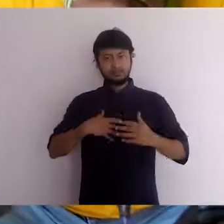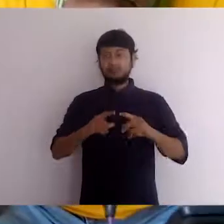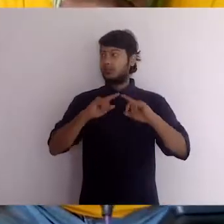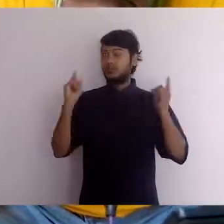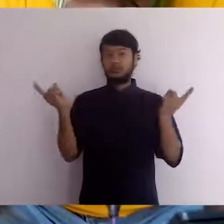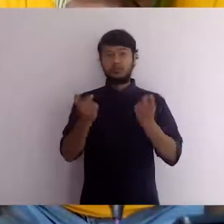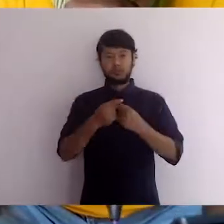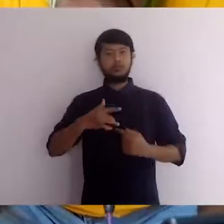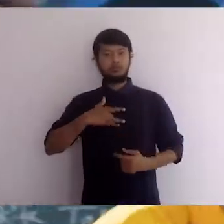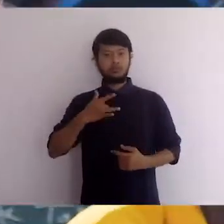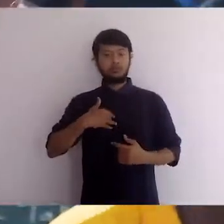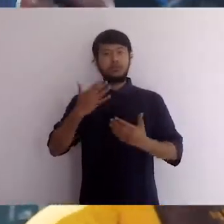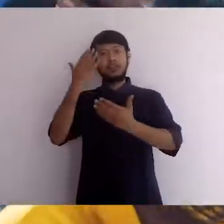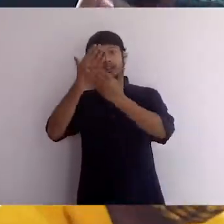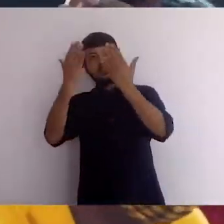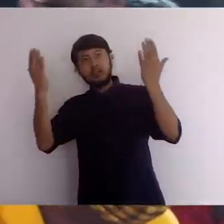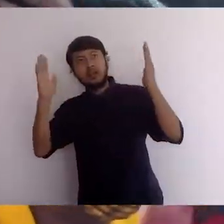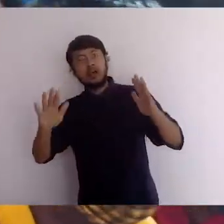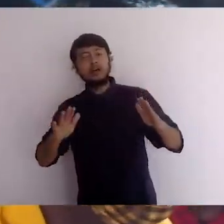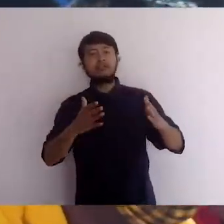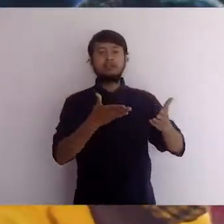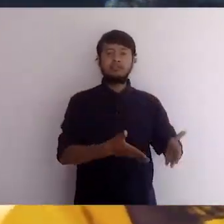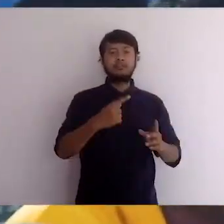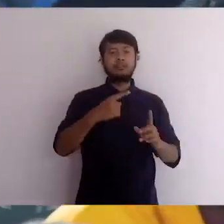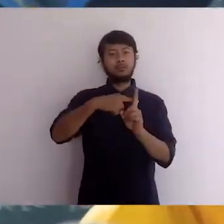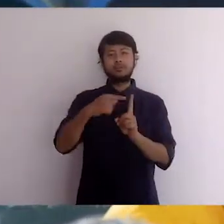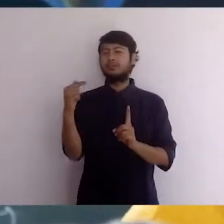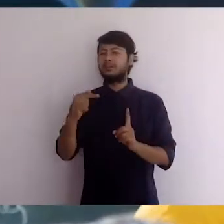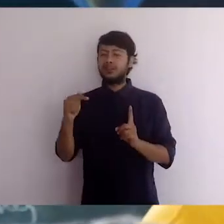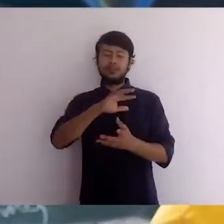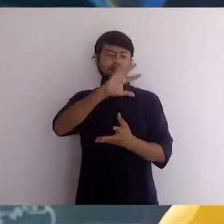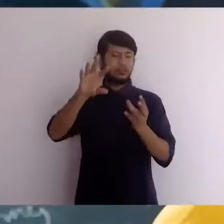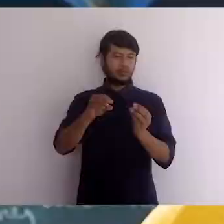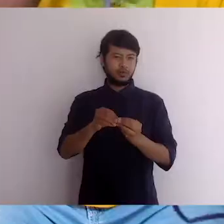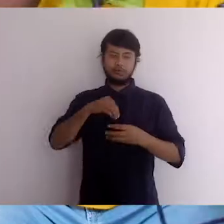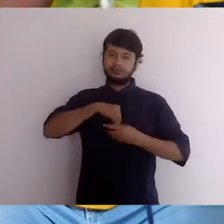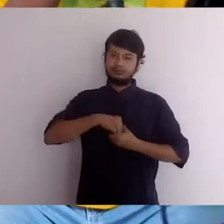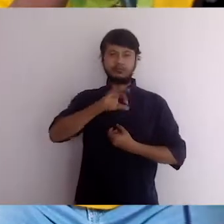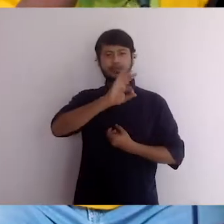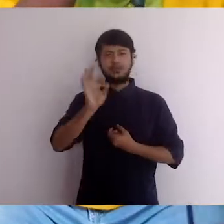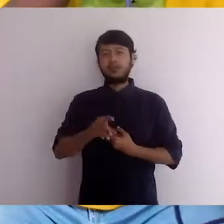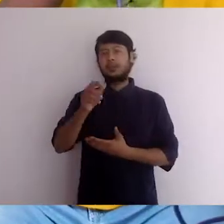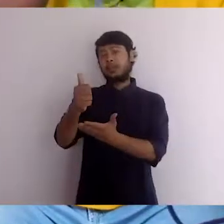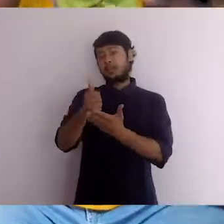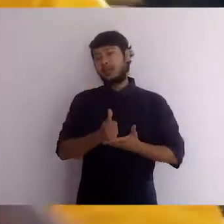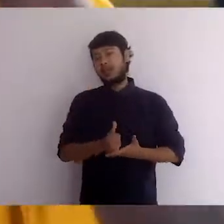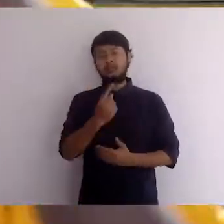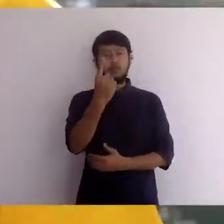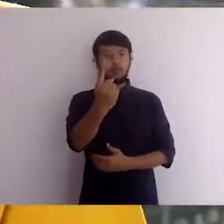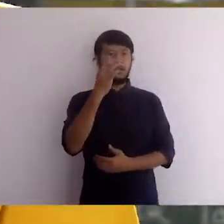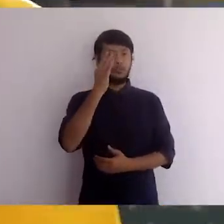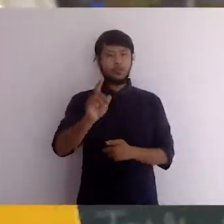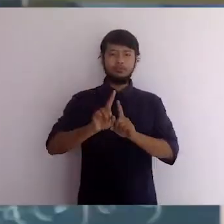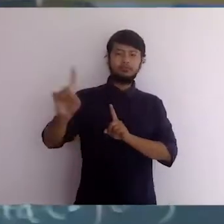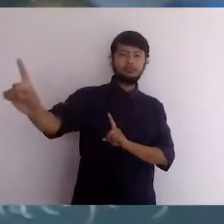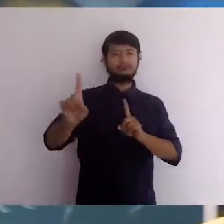चार दीवार के बीच लगता है स्वर्ग कभी नर्क, दिन बदलता फालतू गया जैसा मेरा कल। बस तू एक हेल्प कर, सोशल